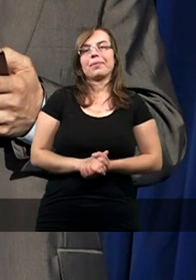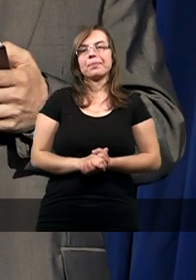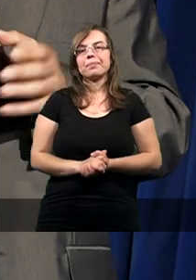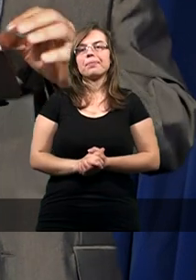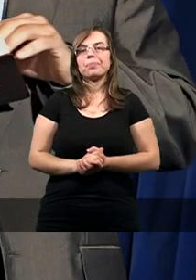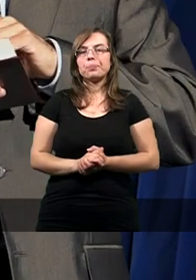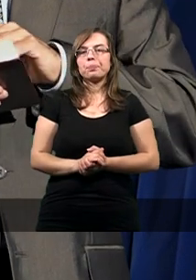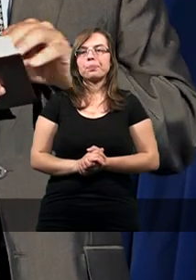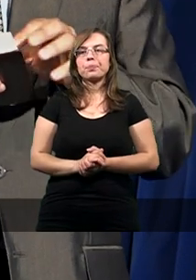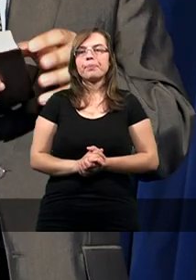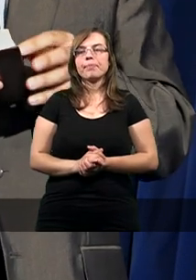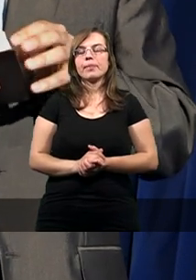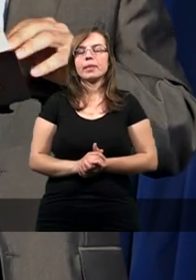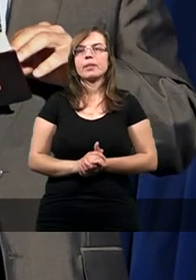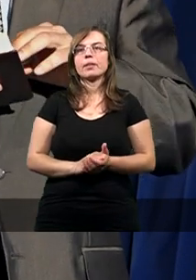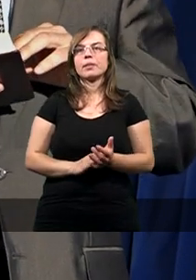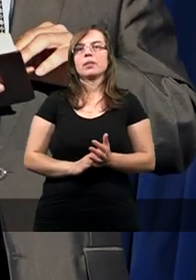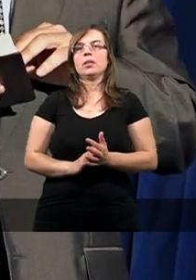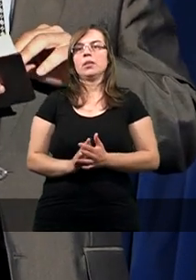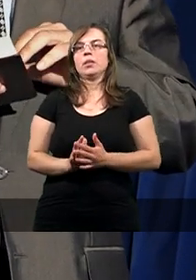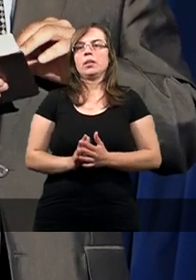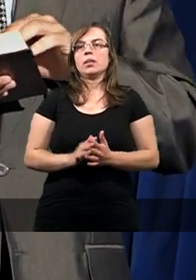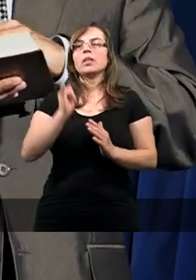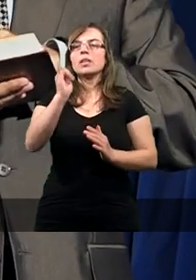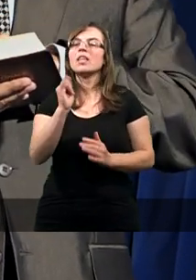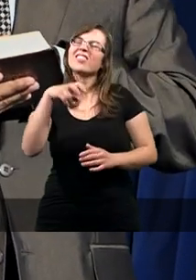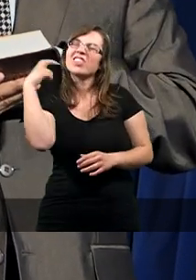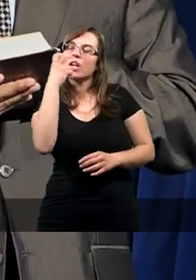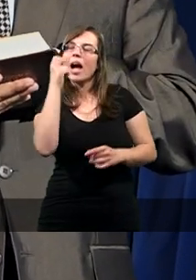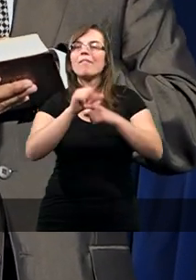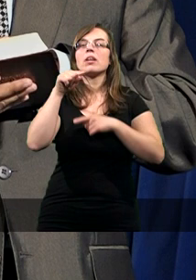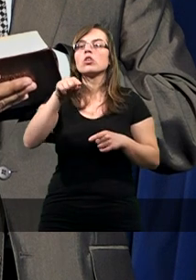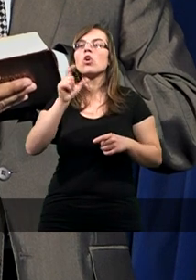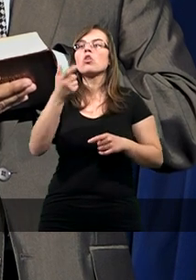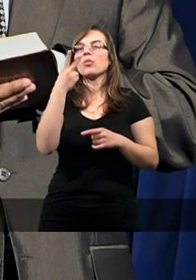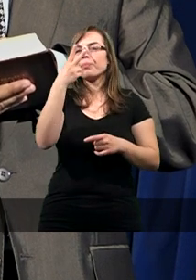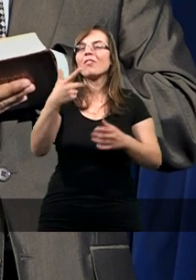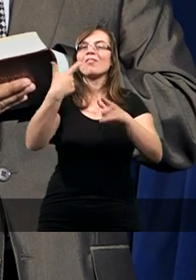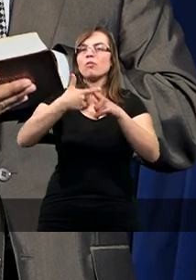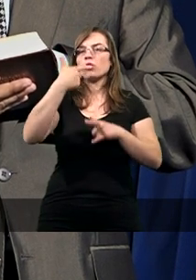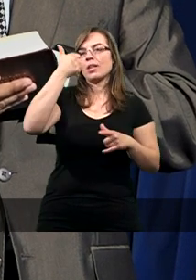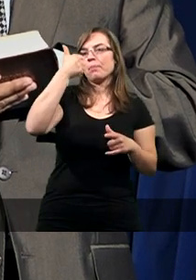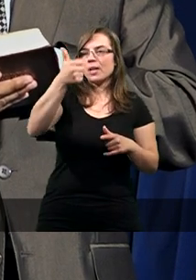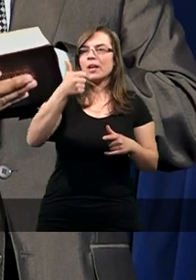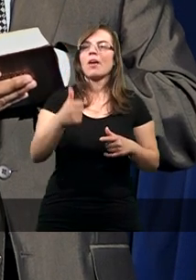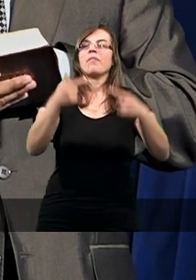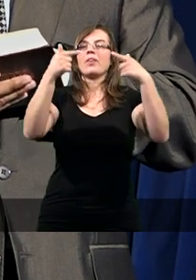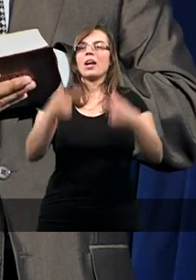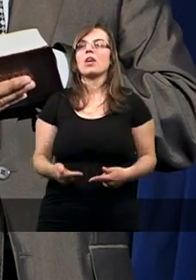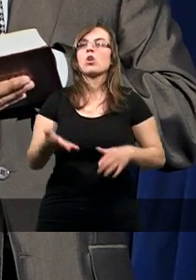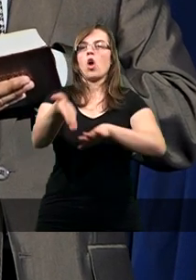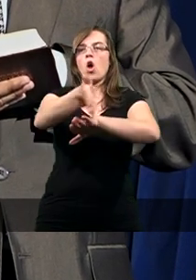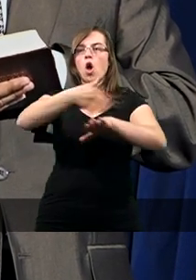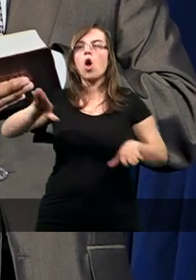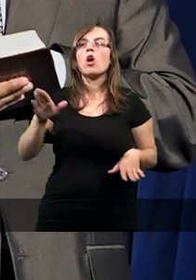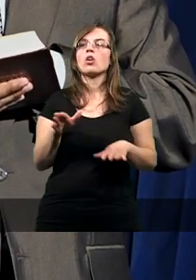verse 21 of John chapter 11, i ciekawe jest to, co jest zapisane w 21